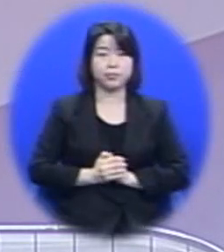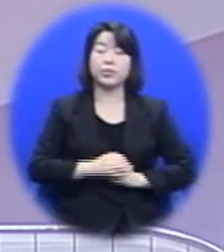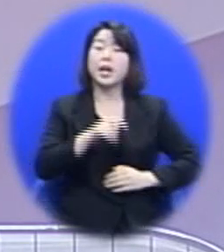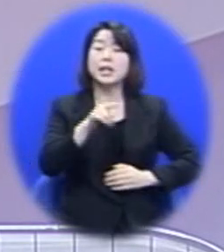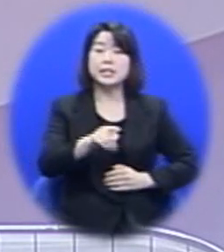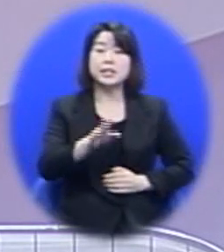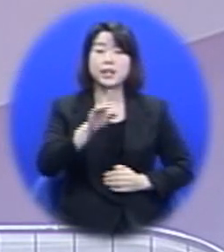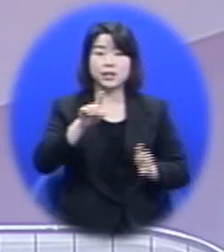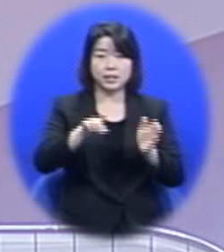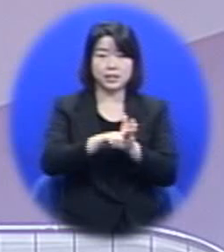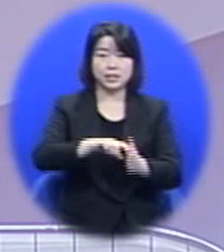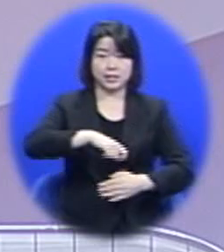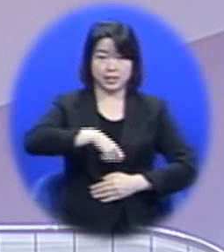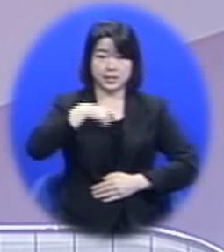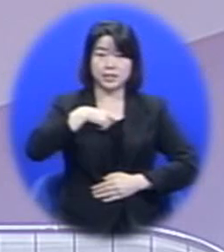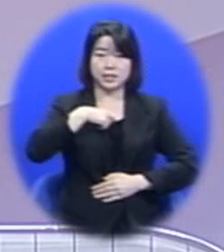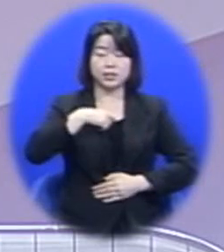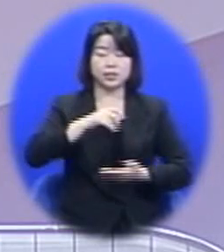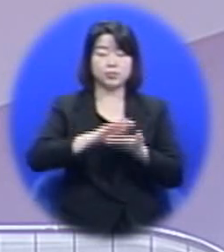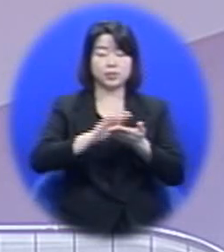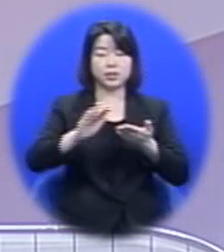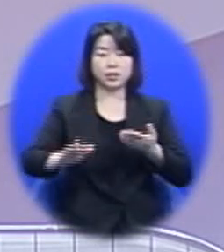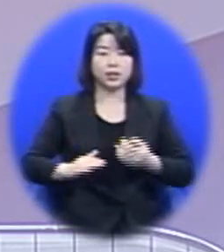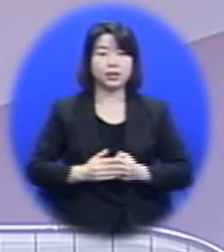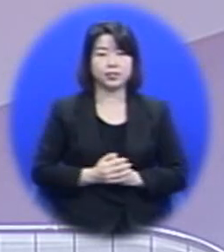이것이 신실함입니다.